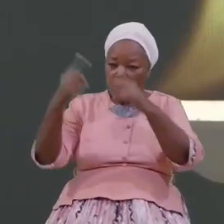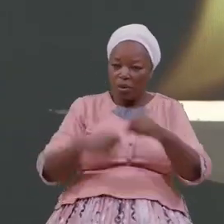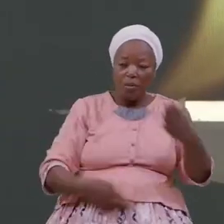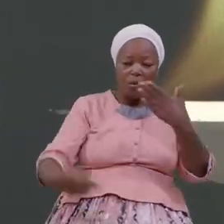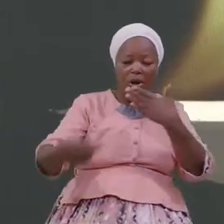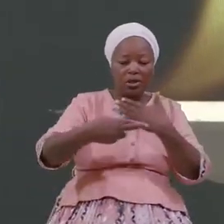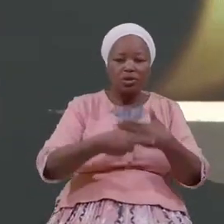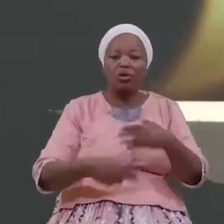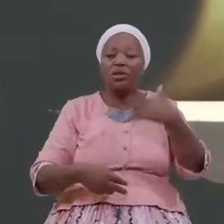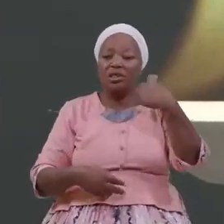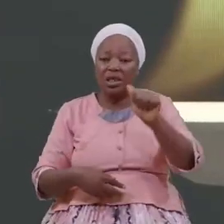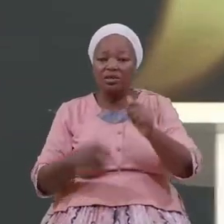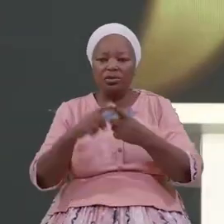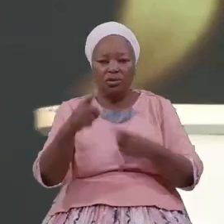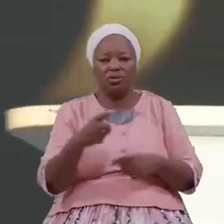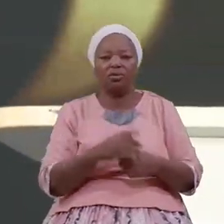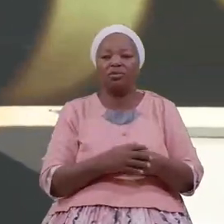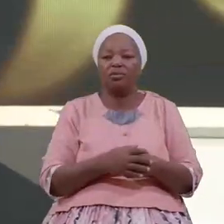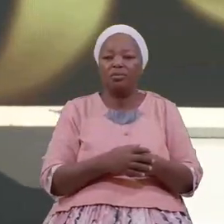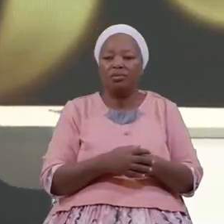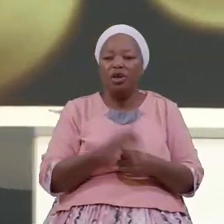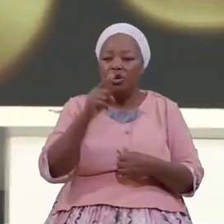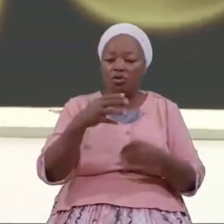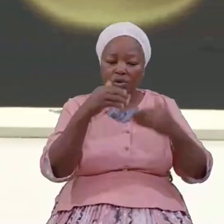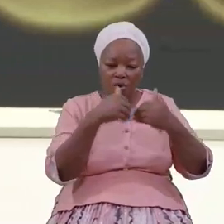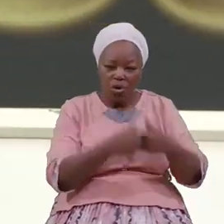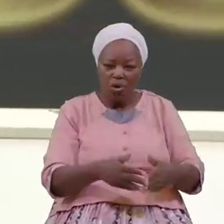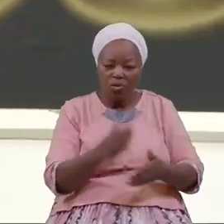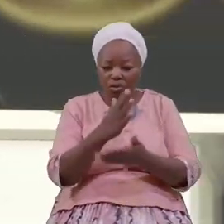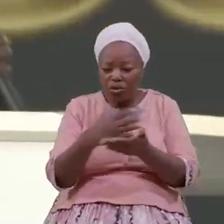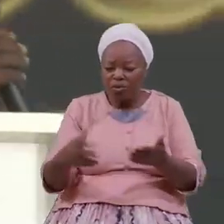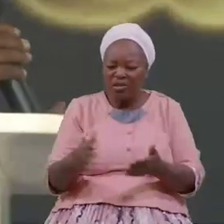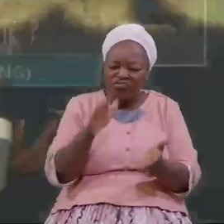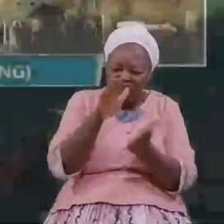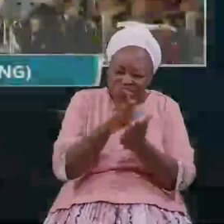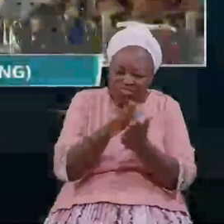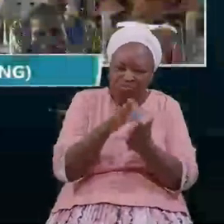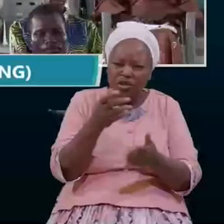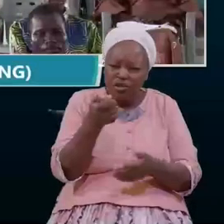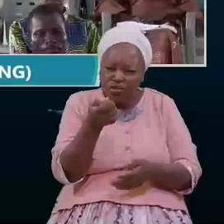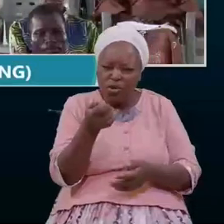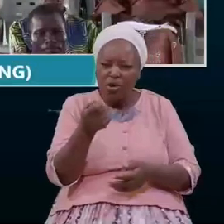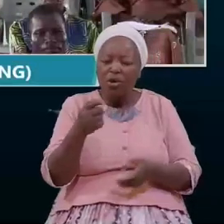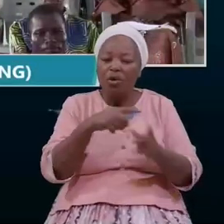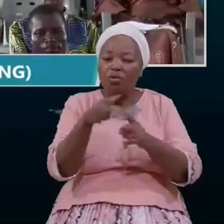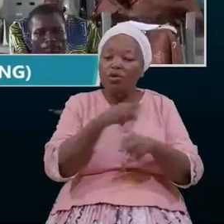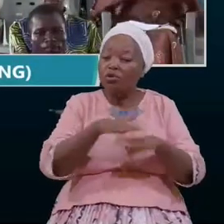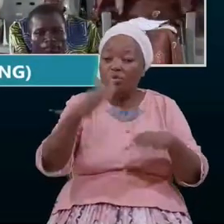va retourner. Vous avez perdu une seule chose. Celui qui est venu, il a retourné 10. Vous avez perdu quelque chose de très